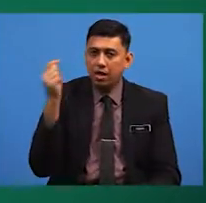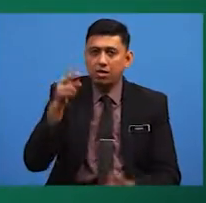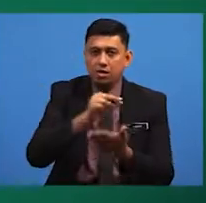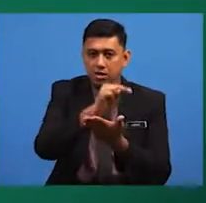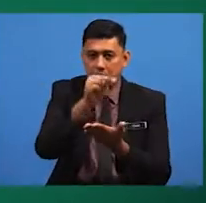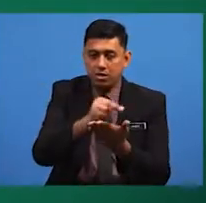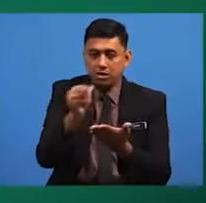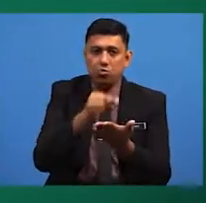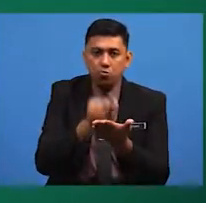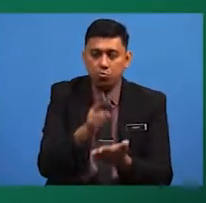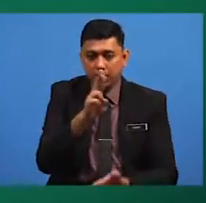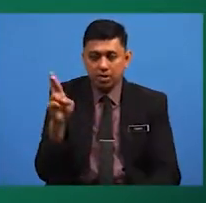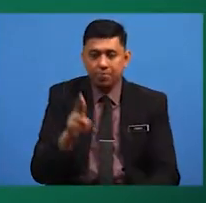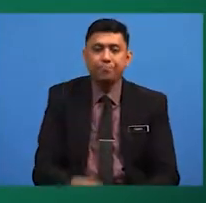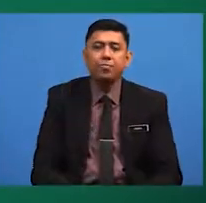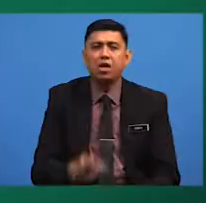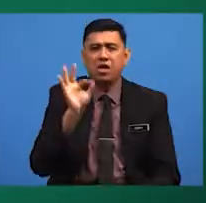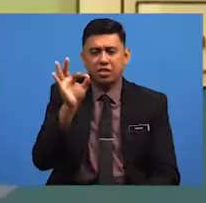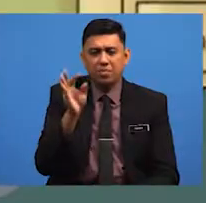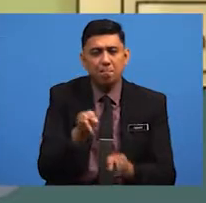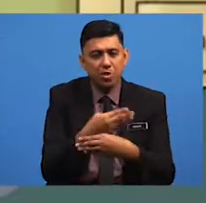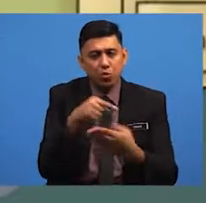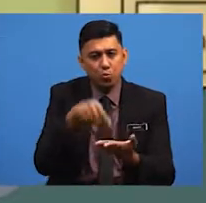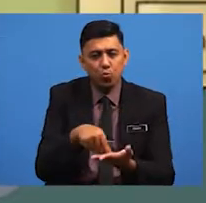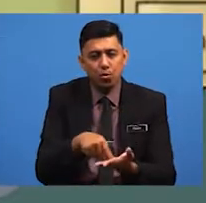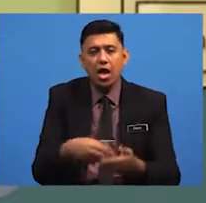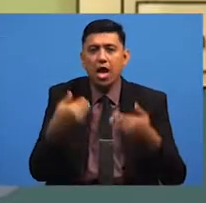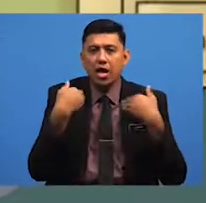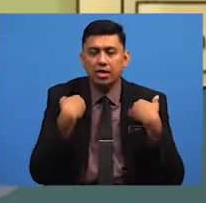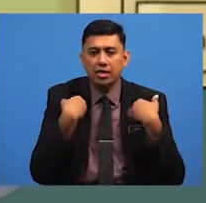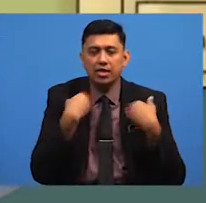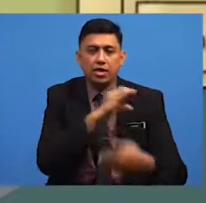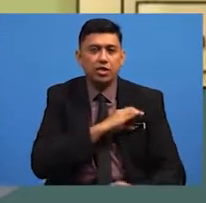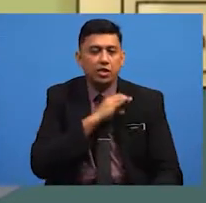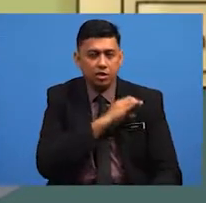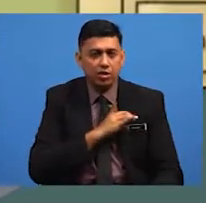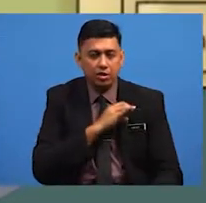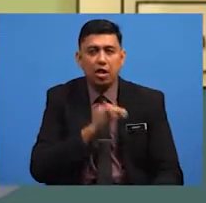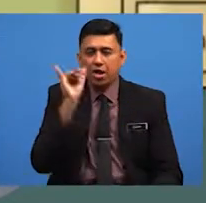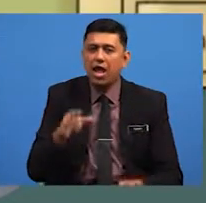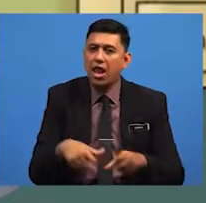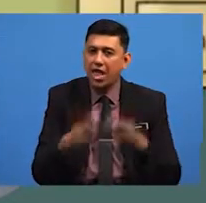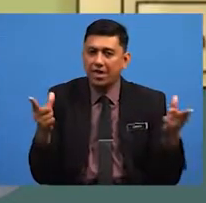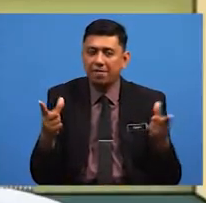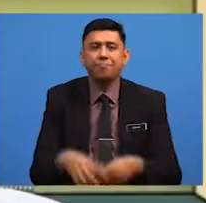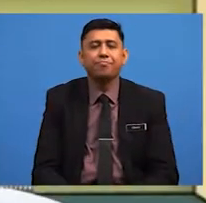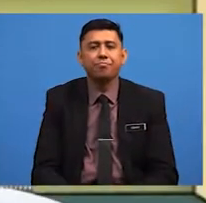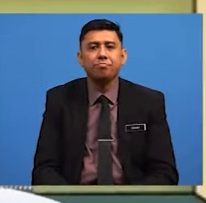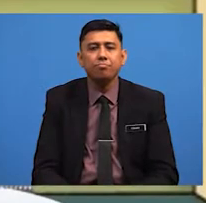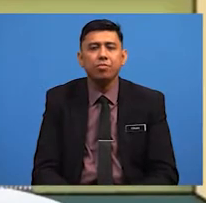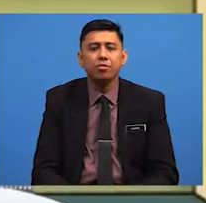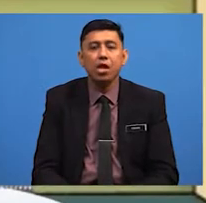Nokia N9 bentuk tenaga ini mempunyai ciri-ciri yang bergeser